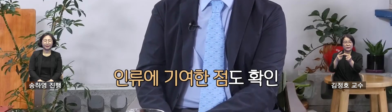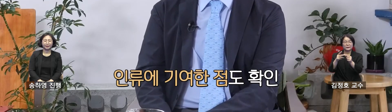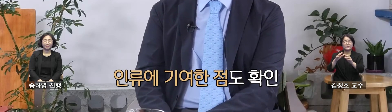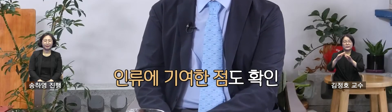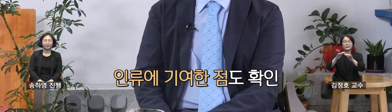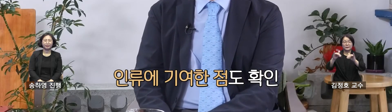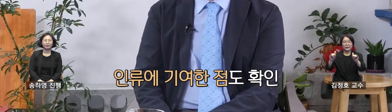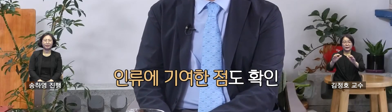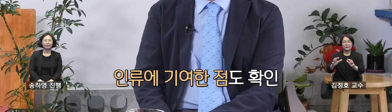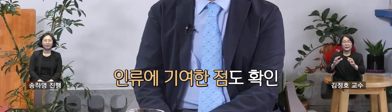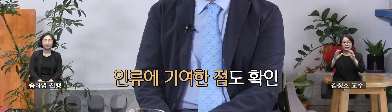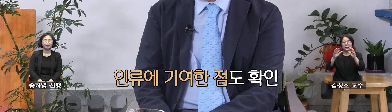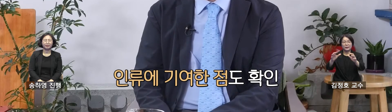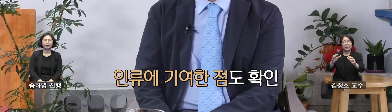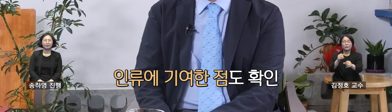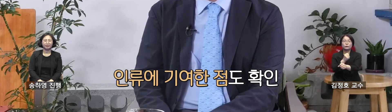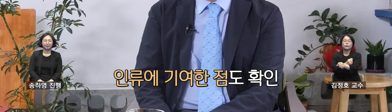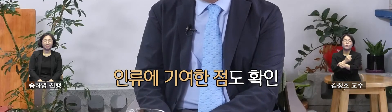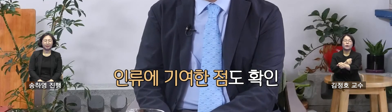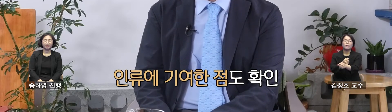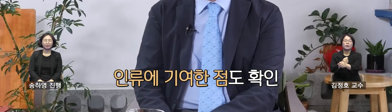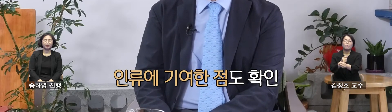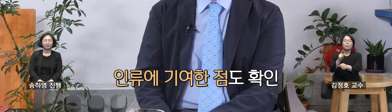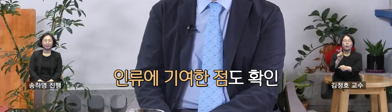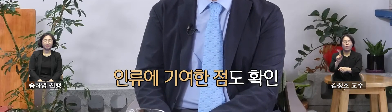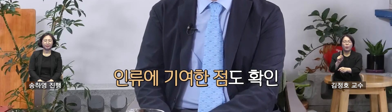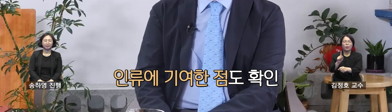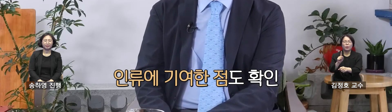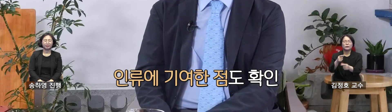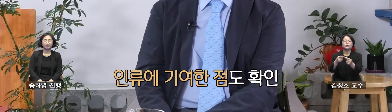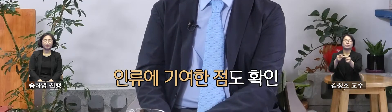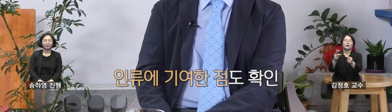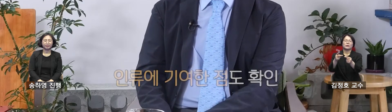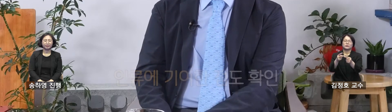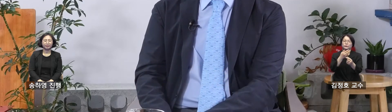인류에 얼마나 기여를 했느냐 뭐 두 가지의 고비인 것 같아요.